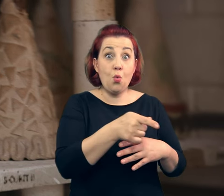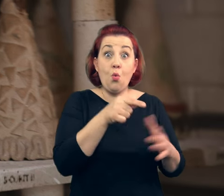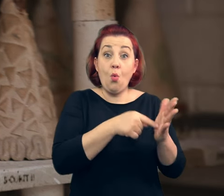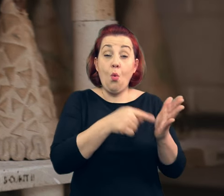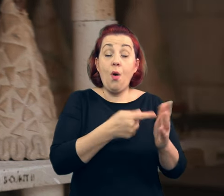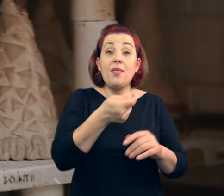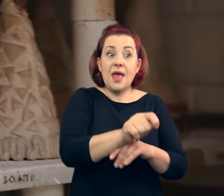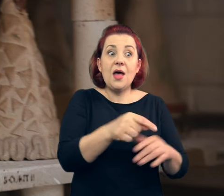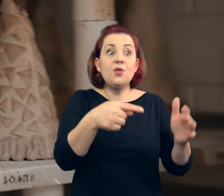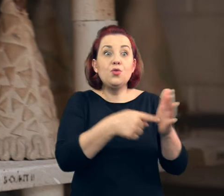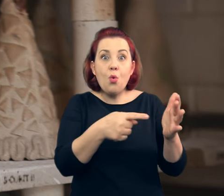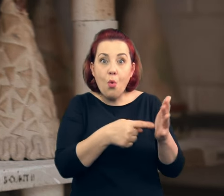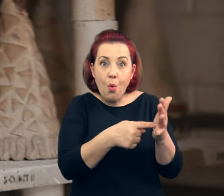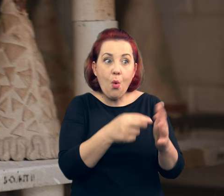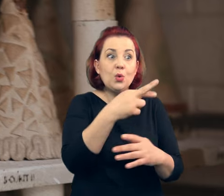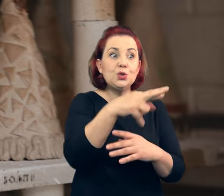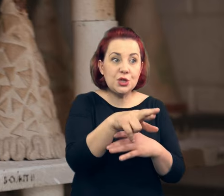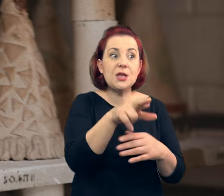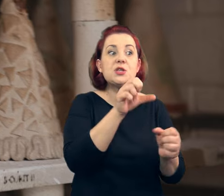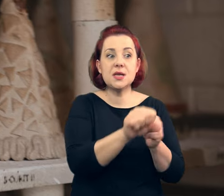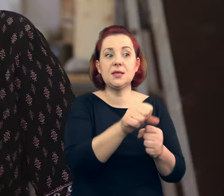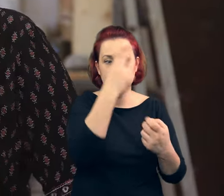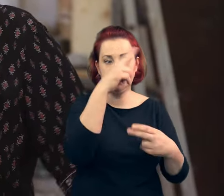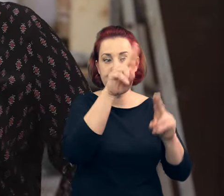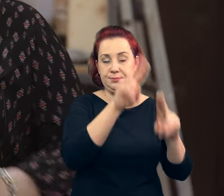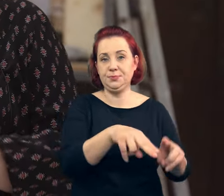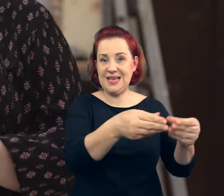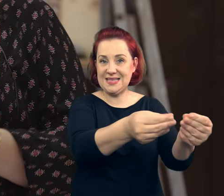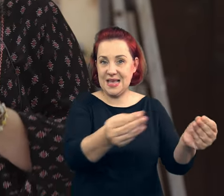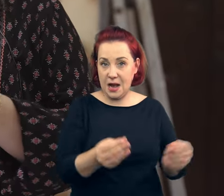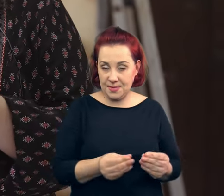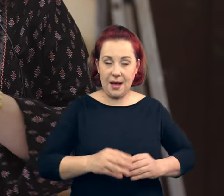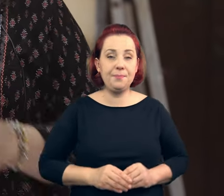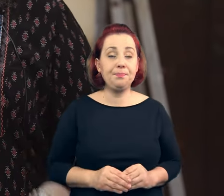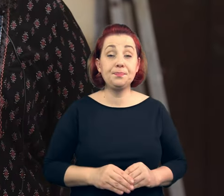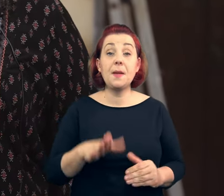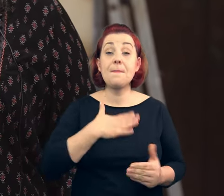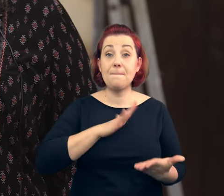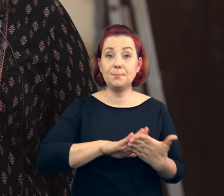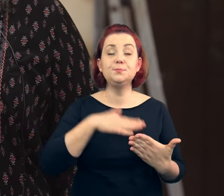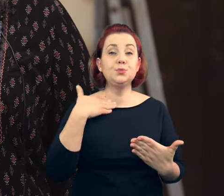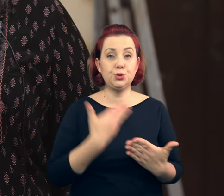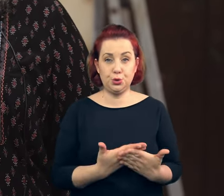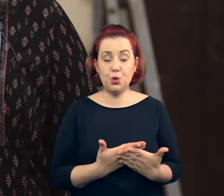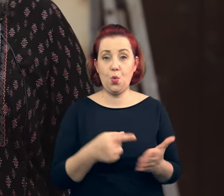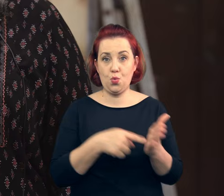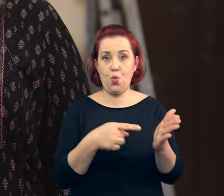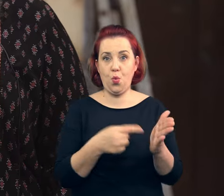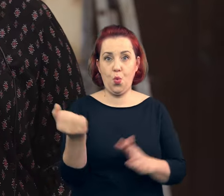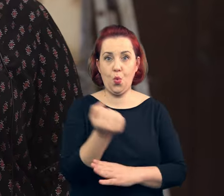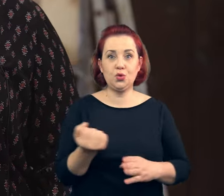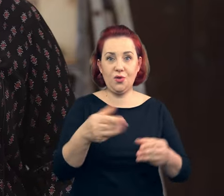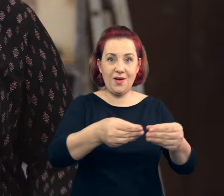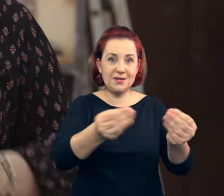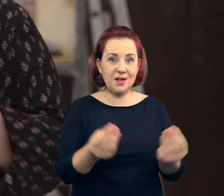wyrób jest ceramiką. Mam tutaj przykład ceramiki użytkowej, czyli jest